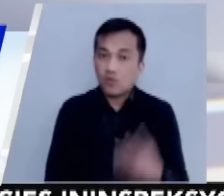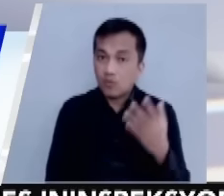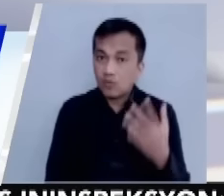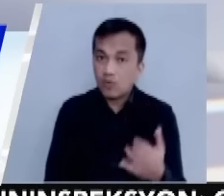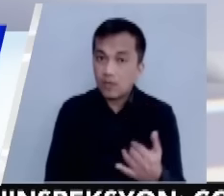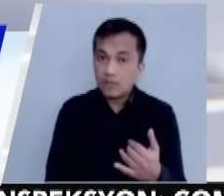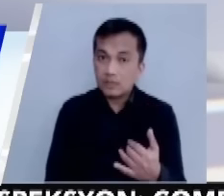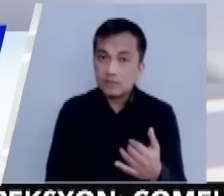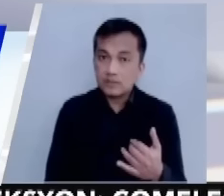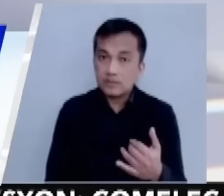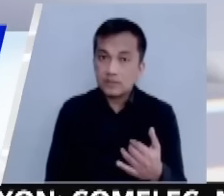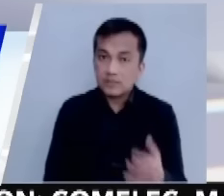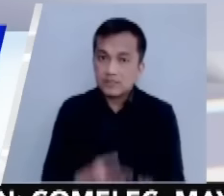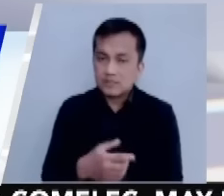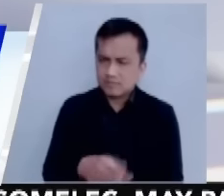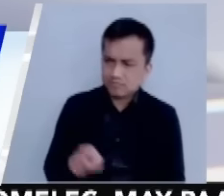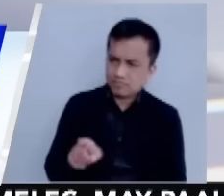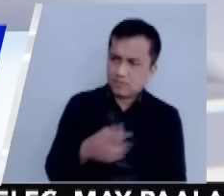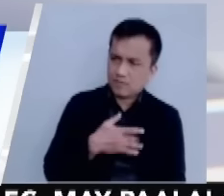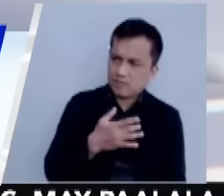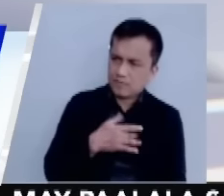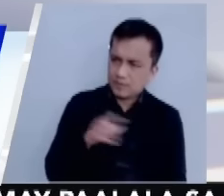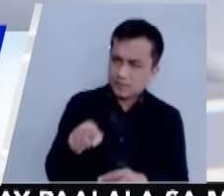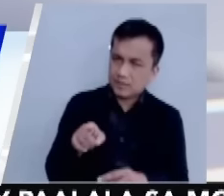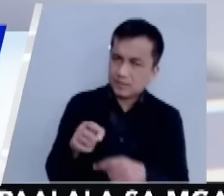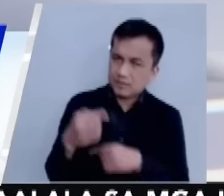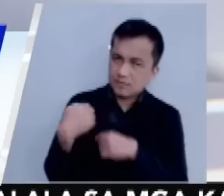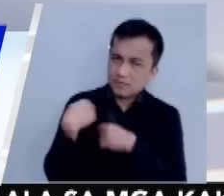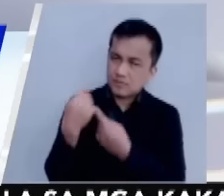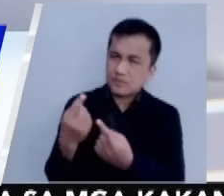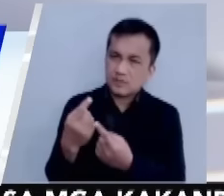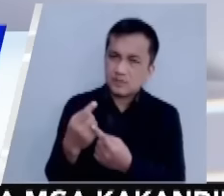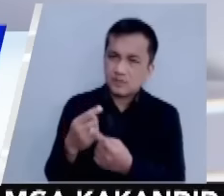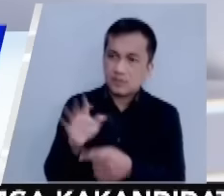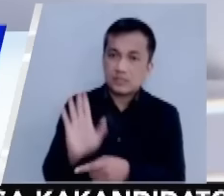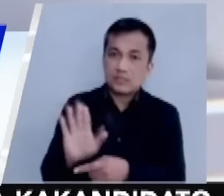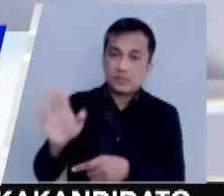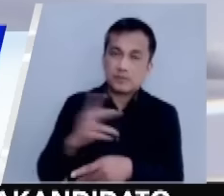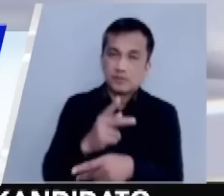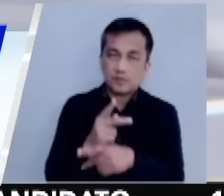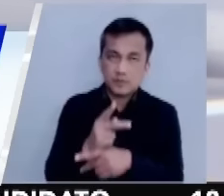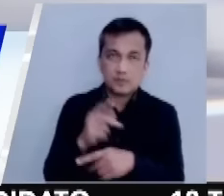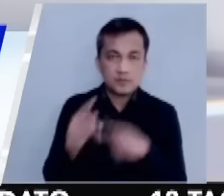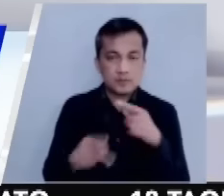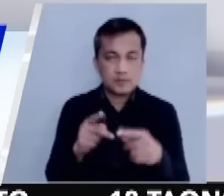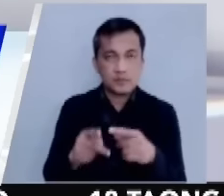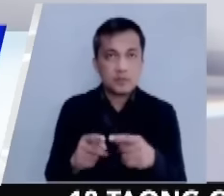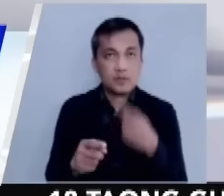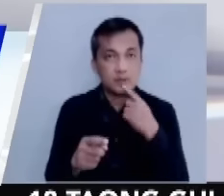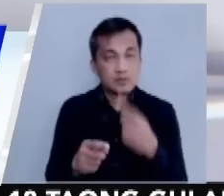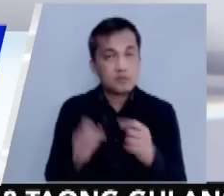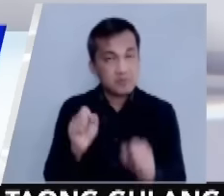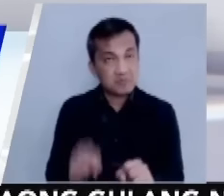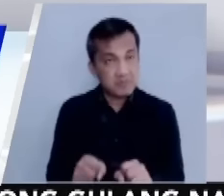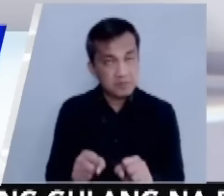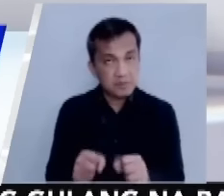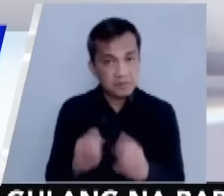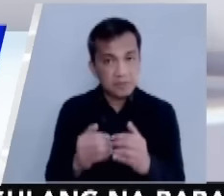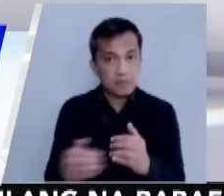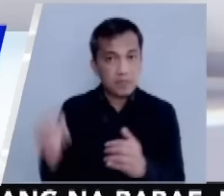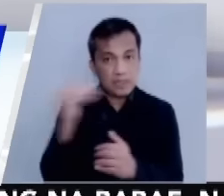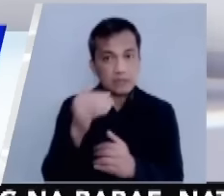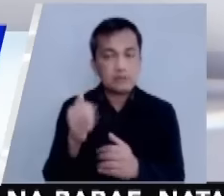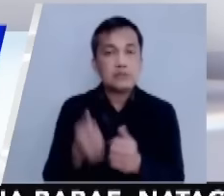nasesense nila sa kanya nitong mga nagdaang hearing ay parang pinoprotektahan din niya yung mga tao na masasabing maaring mas mataas sa kanya. Pero ganun pa